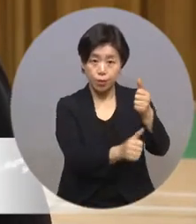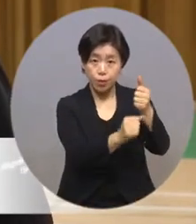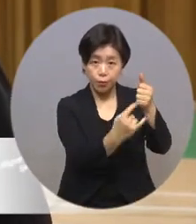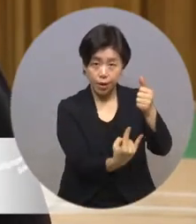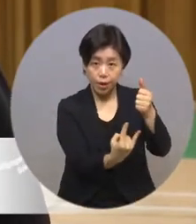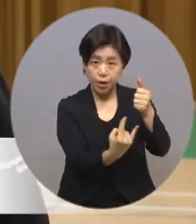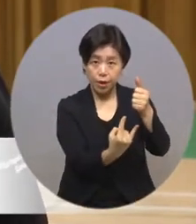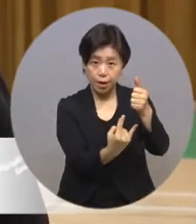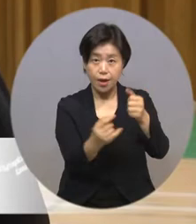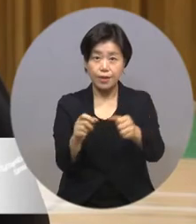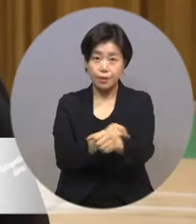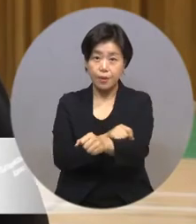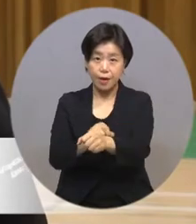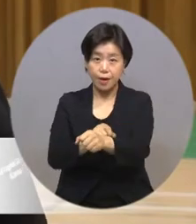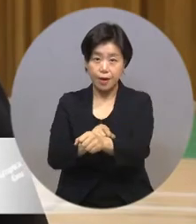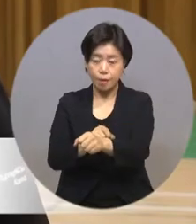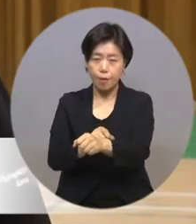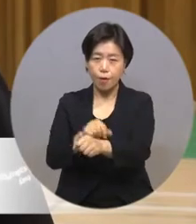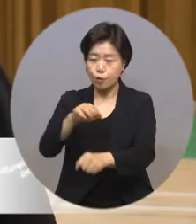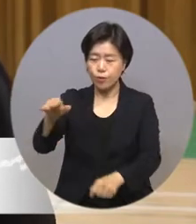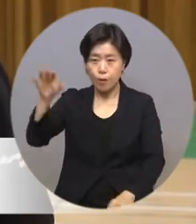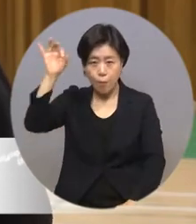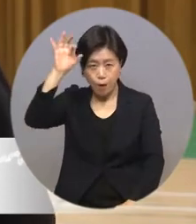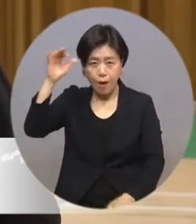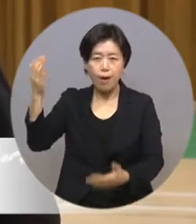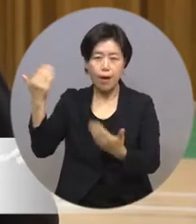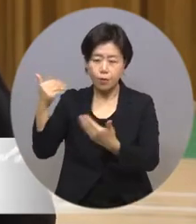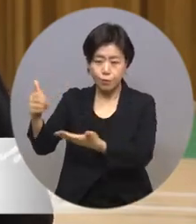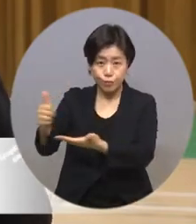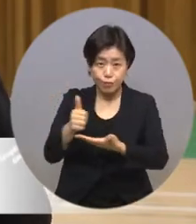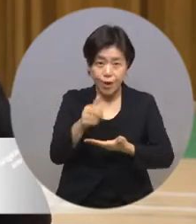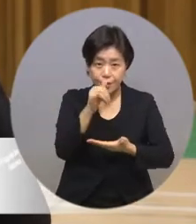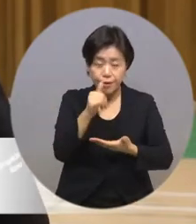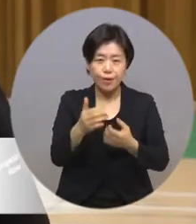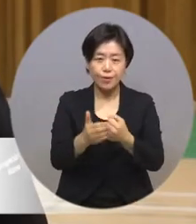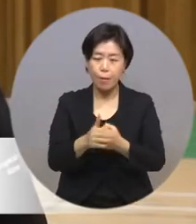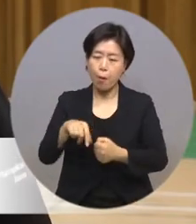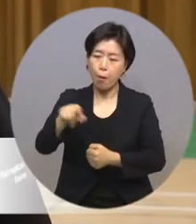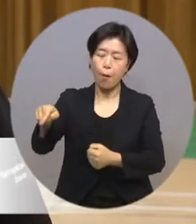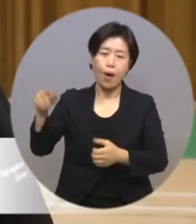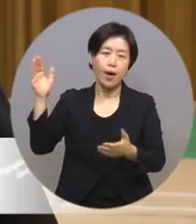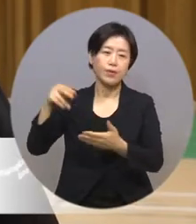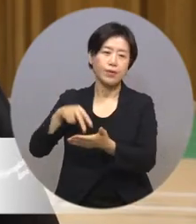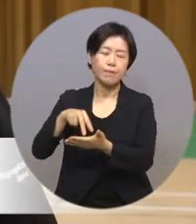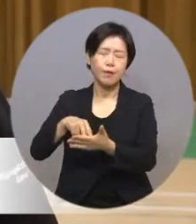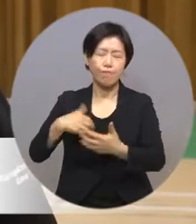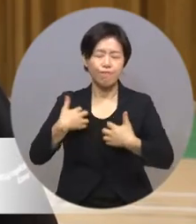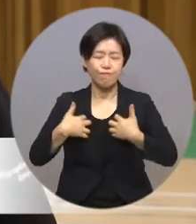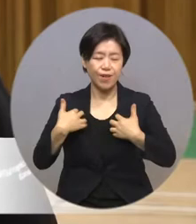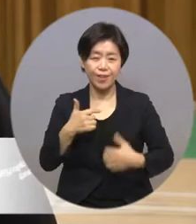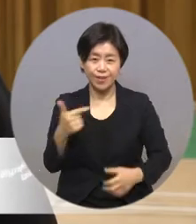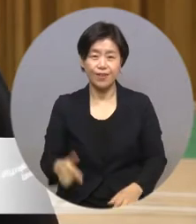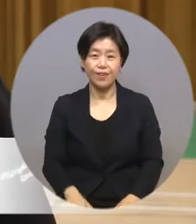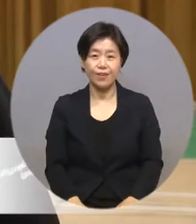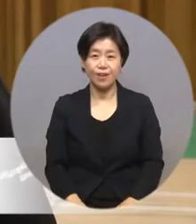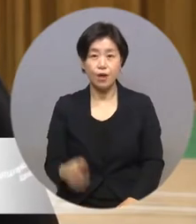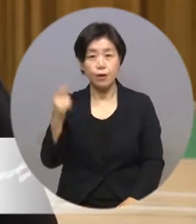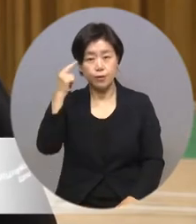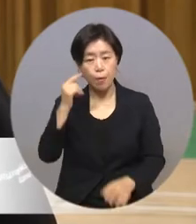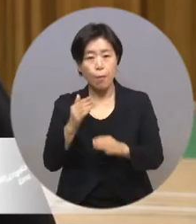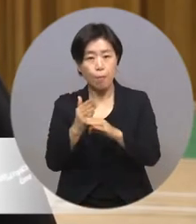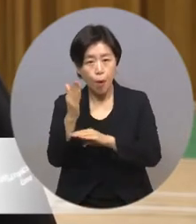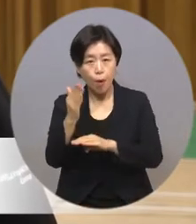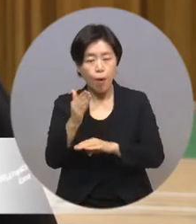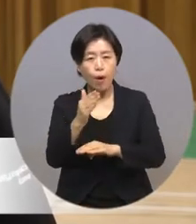저희들이 참가하게 되는데 우리 학생들이 이 대회를 나온다고 굉장히 좋아했습니다. 생각했던 것보다 너무